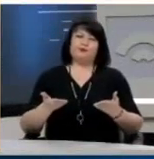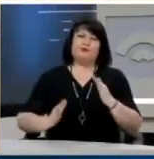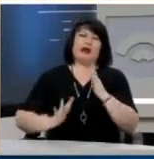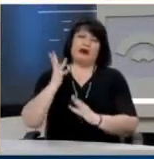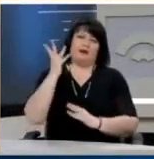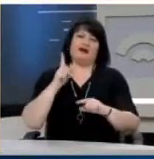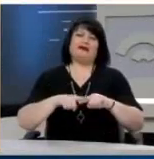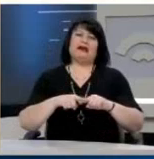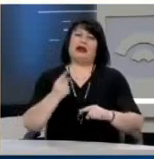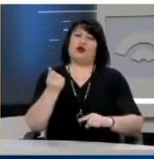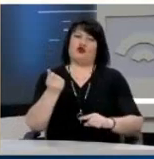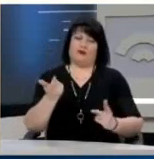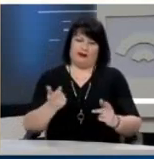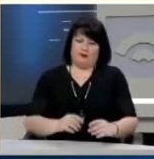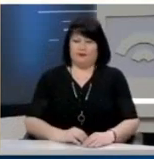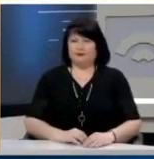ανάπτυξης της ελληνικής οικονομίας.